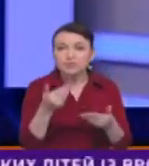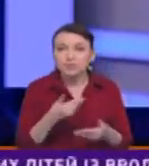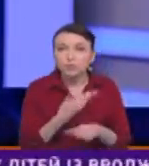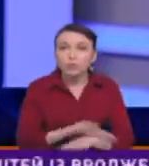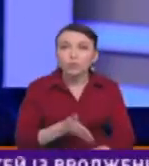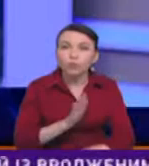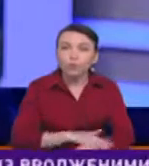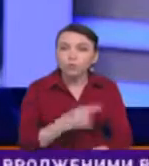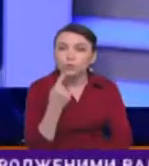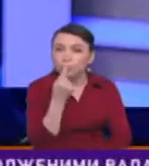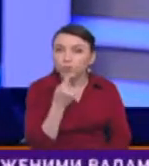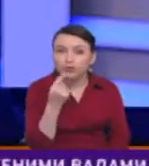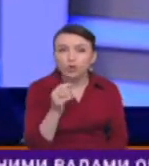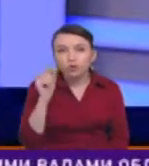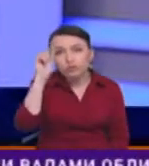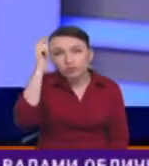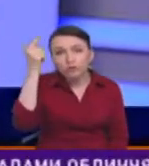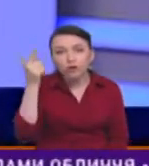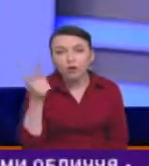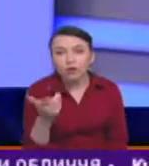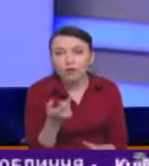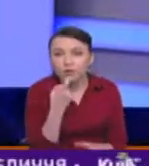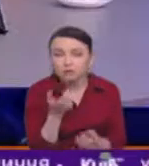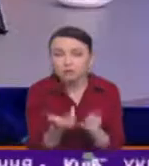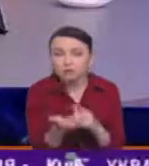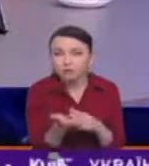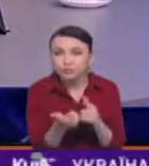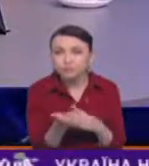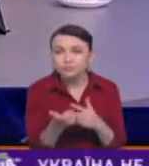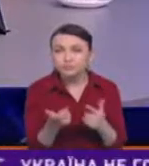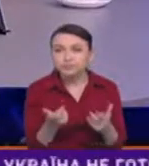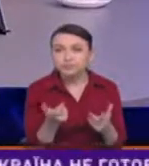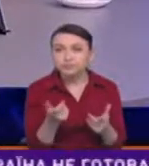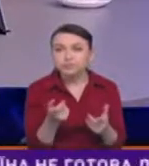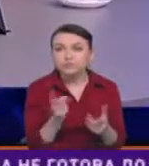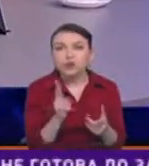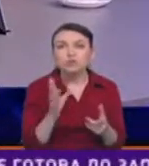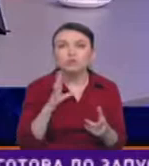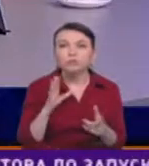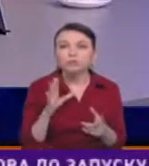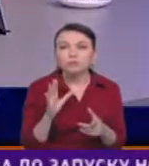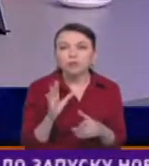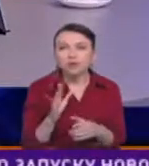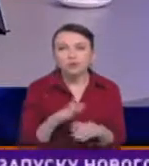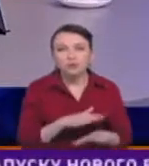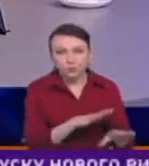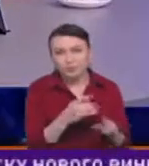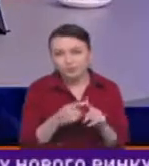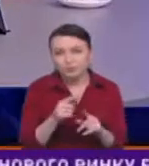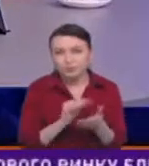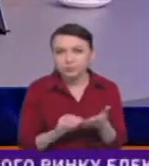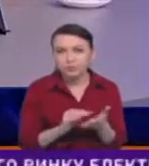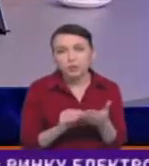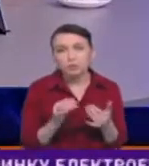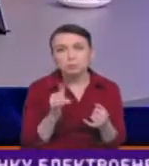польською мовою, словацькою мовою. Mm. І той, який був главним таким, або він був заступником, він писав, що